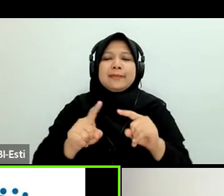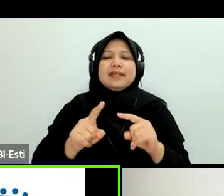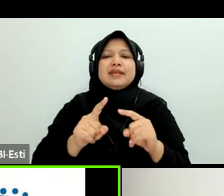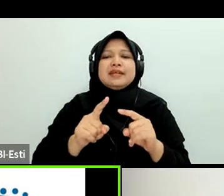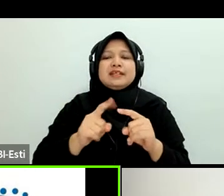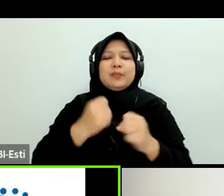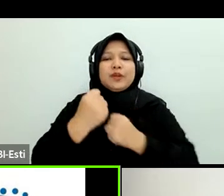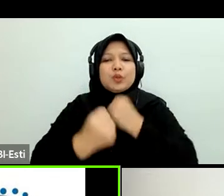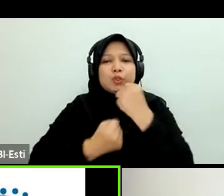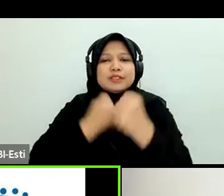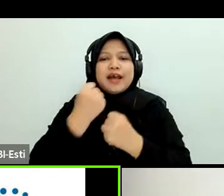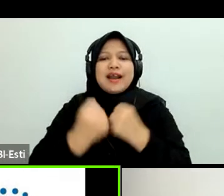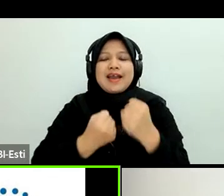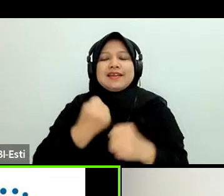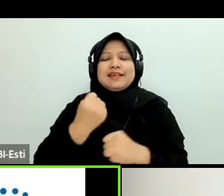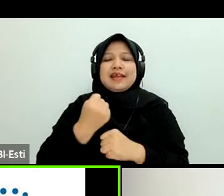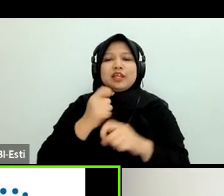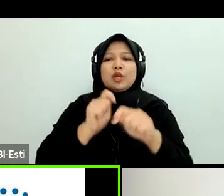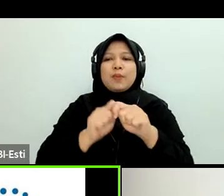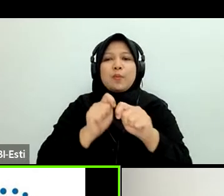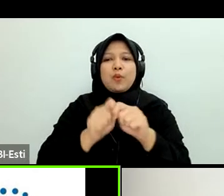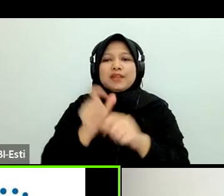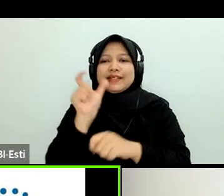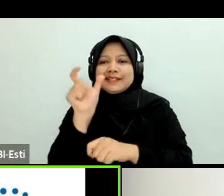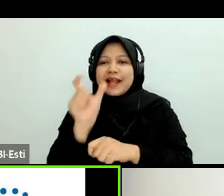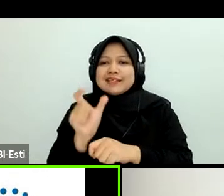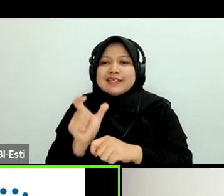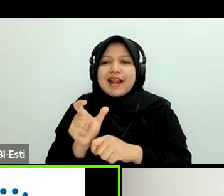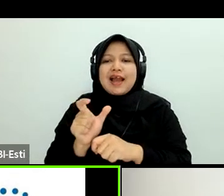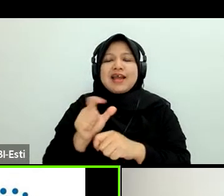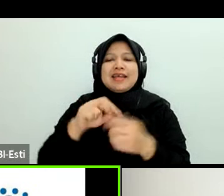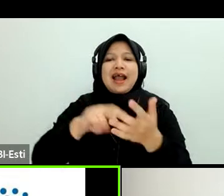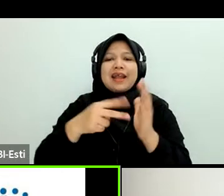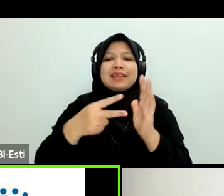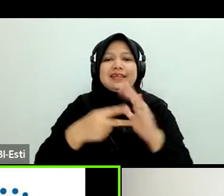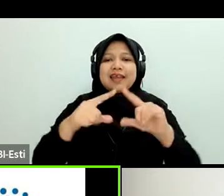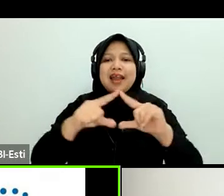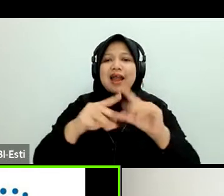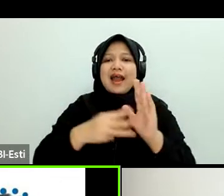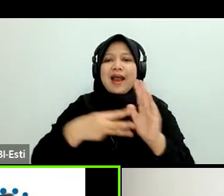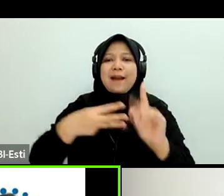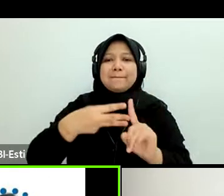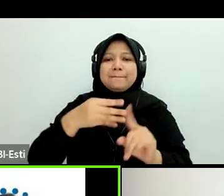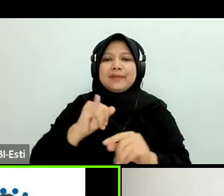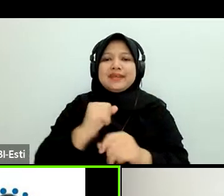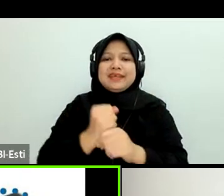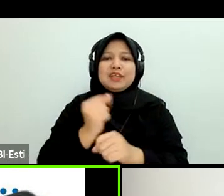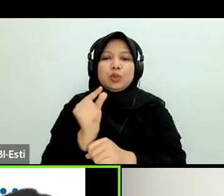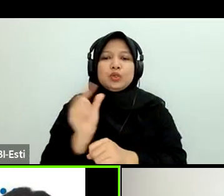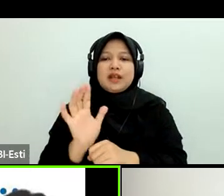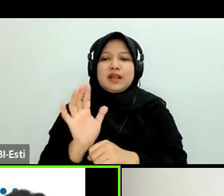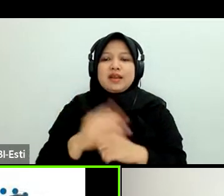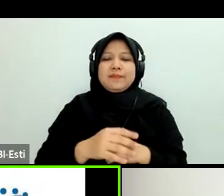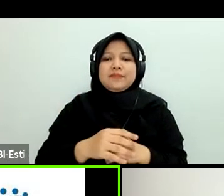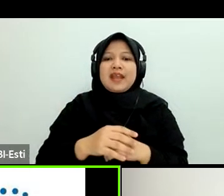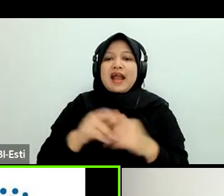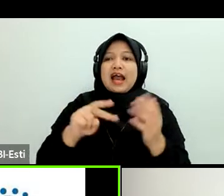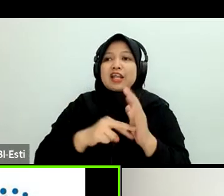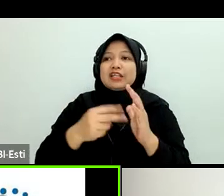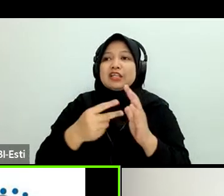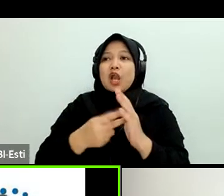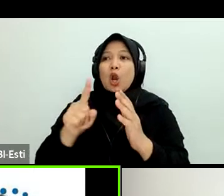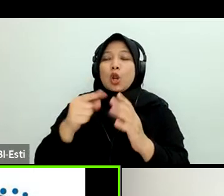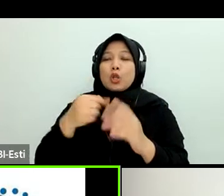kasus sudah saya contohkan begitu Bang masjid pos sayap bumi tidak boleh bukan berarti penguasa tuh boleh atau